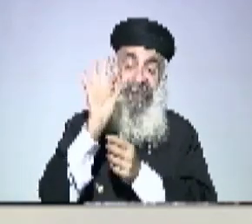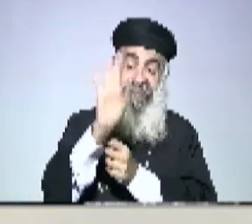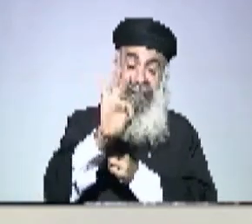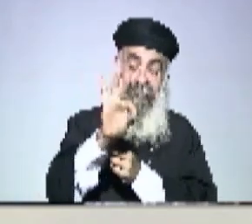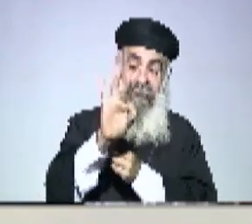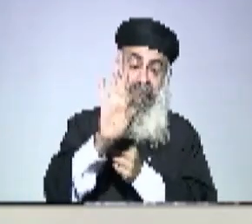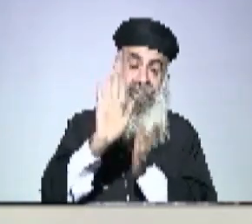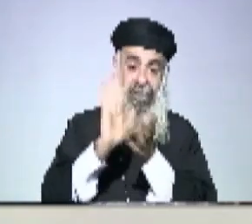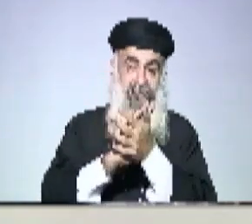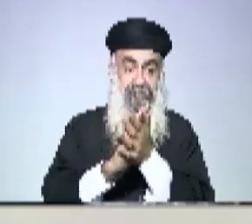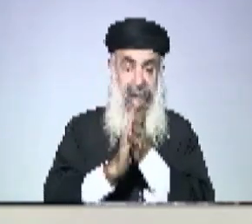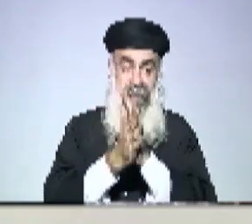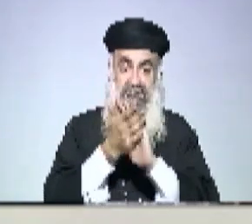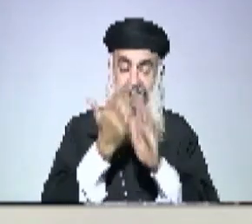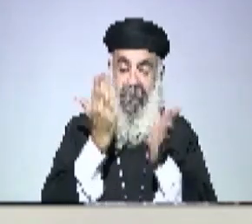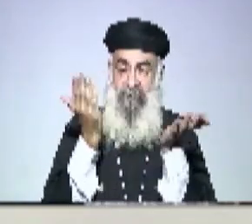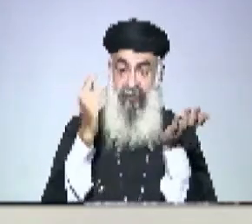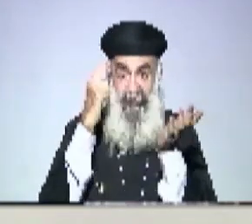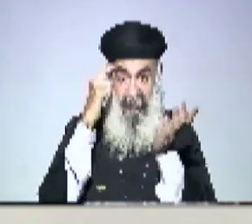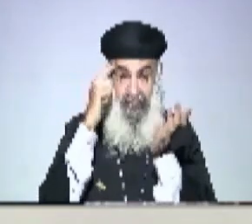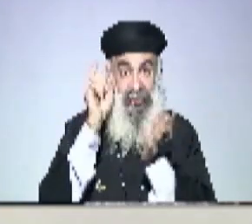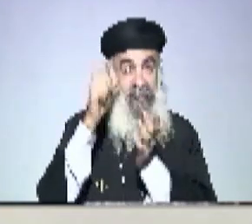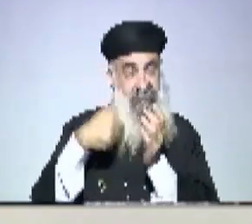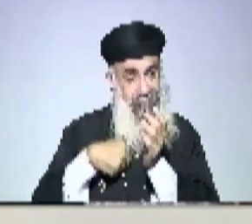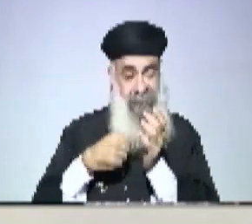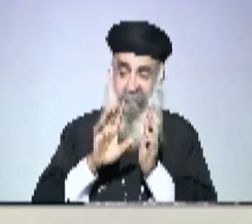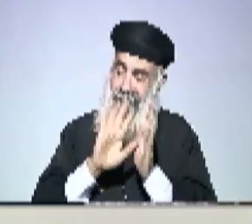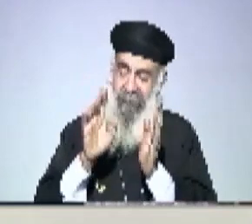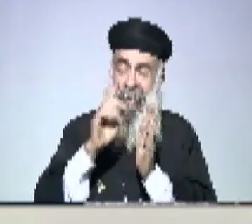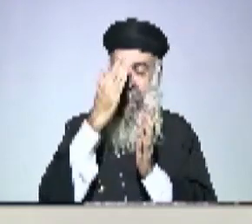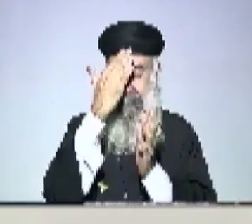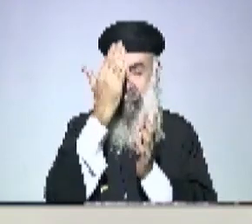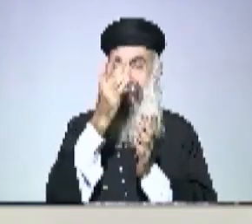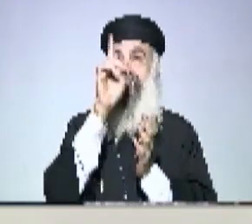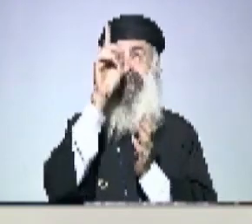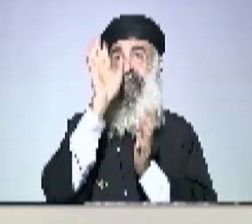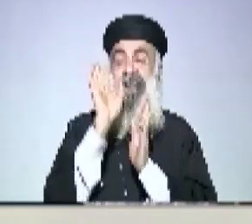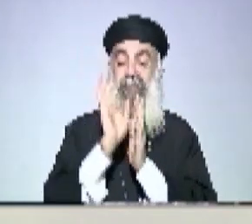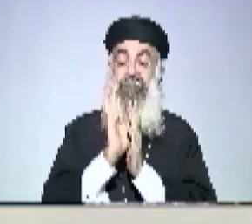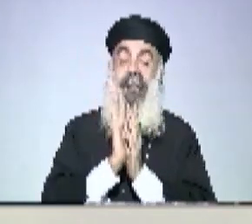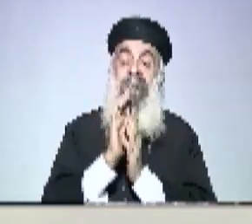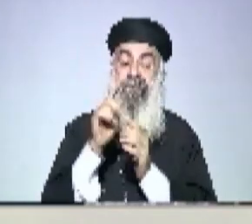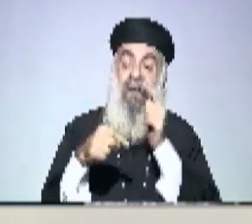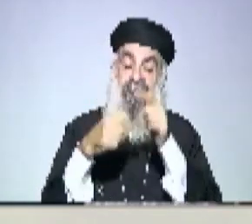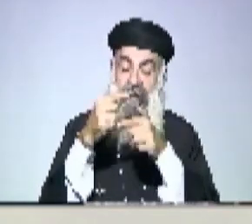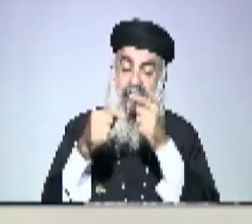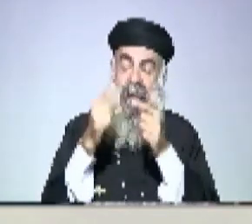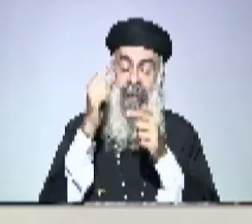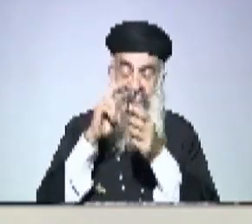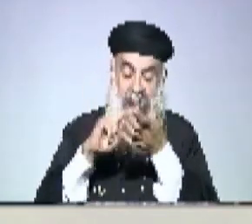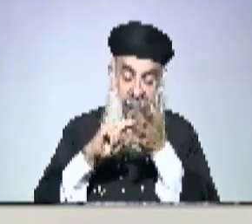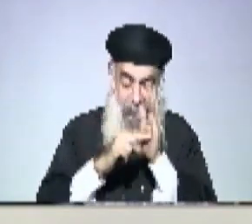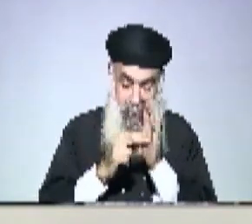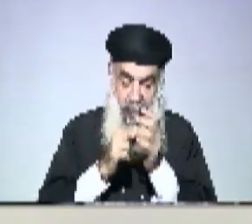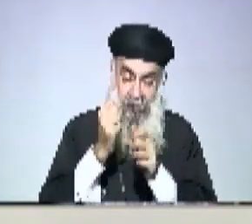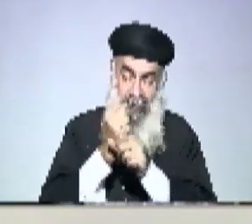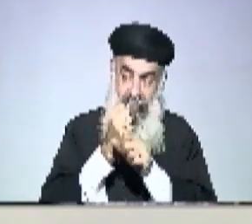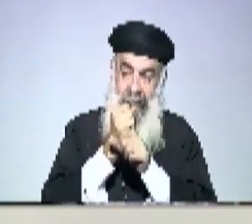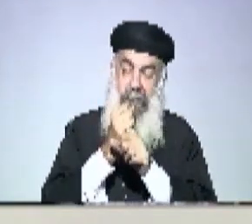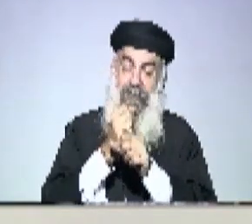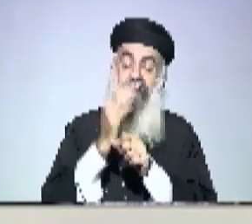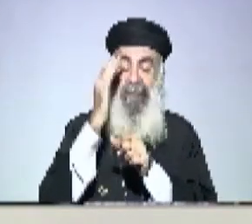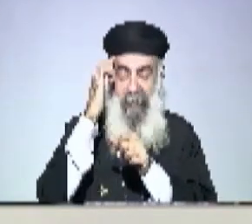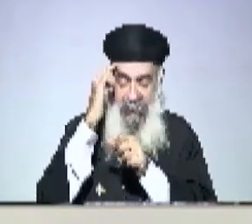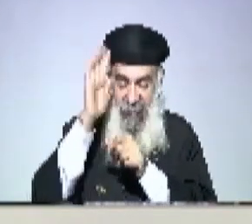مش بشطاره ان هي اسمرت ونبتت ده خير ربنا فيبقى دايما بيعمل مجهود لكن معترف